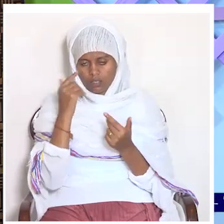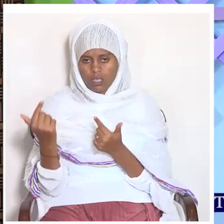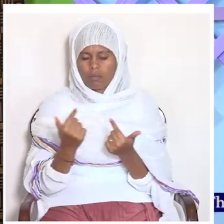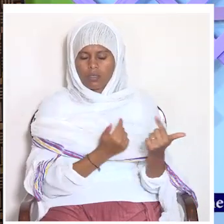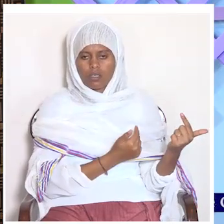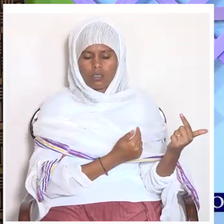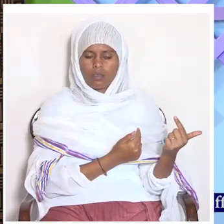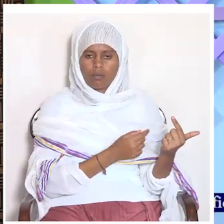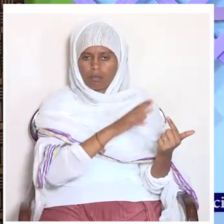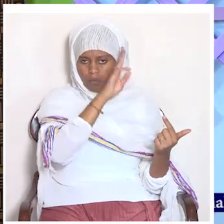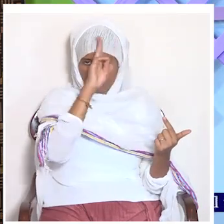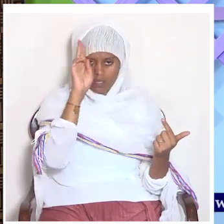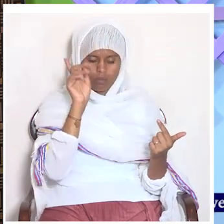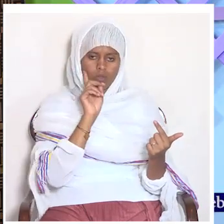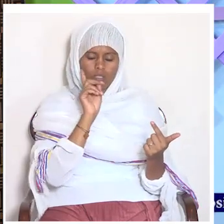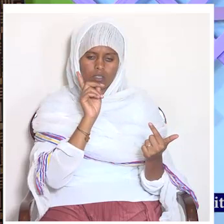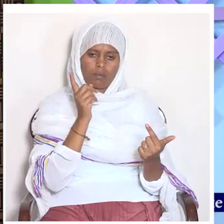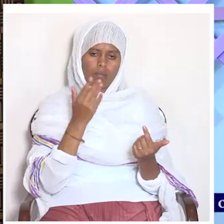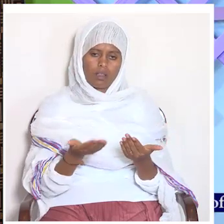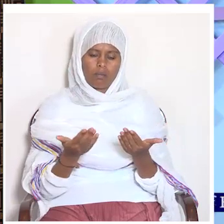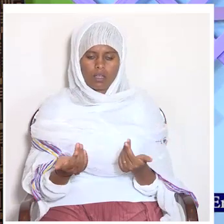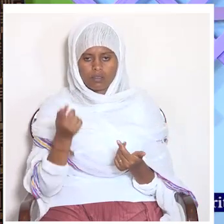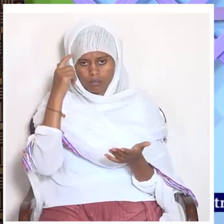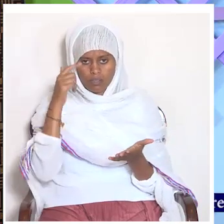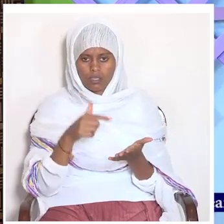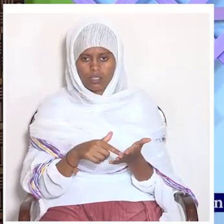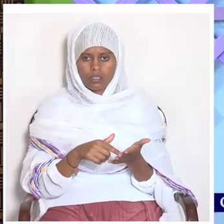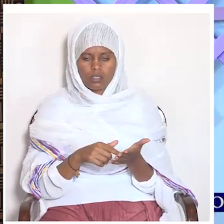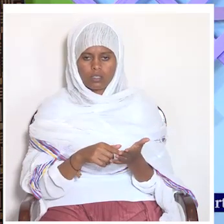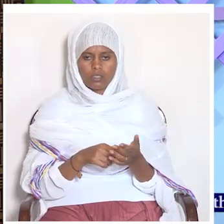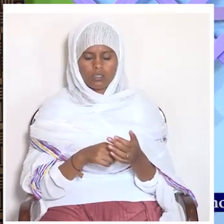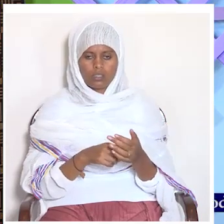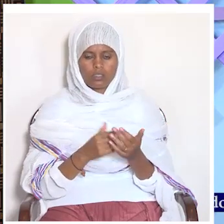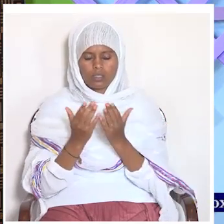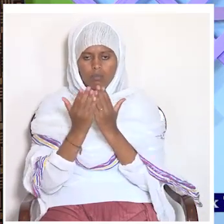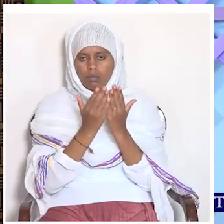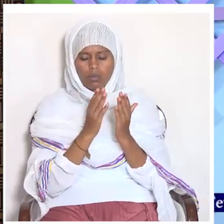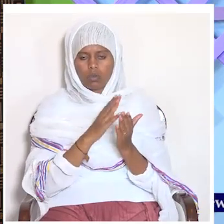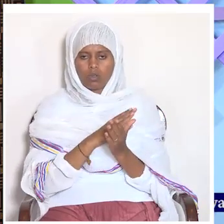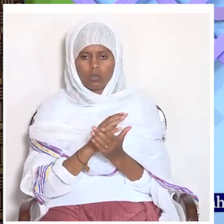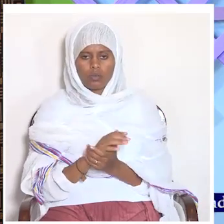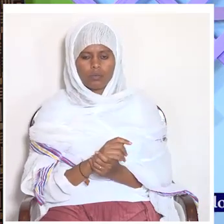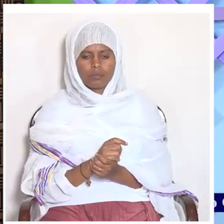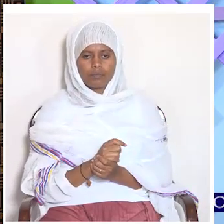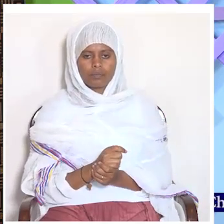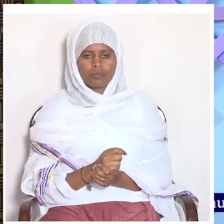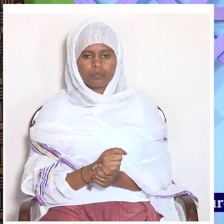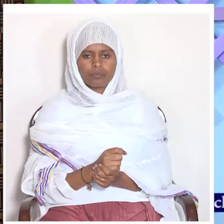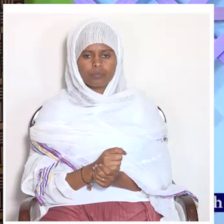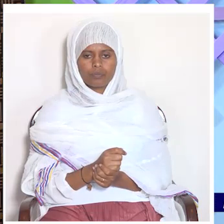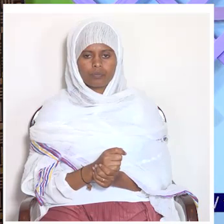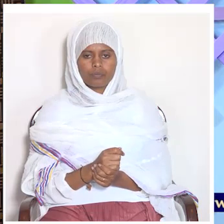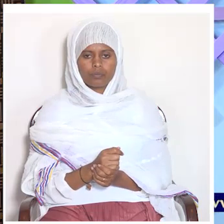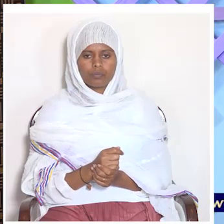ድንግል ተኣምረ ማርያም ኩሉ ግዜ ዕለት ዕለት ማለት ብዘወትር ክንበብ እንከሎ